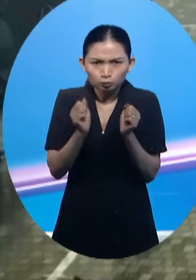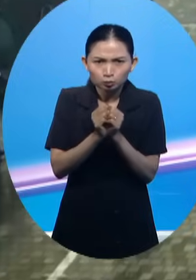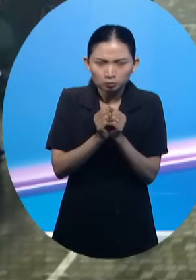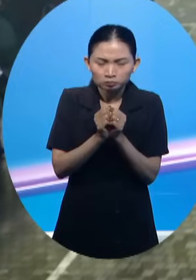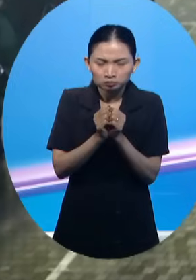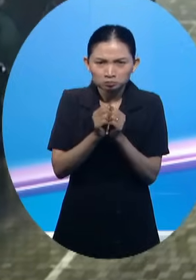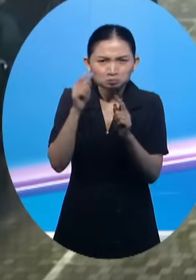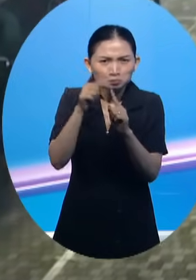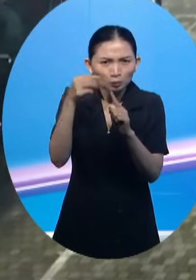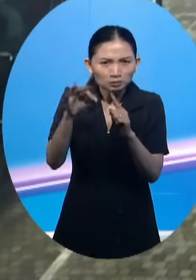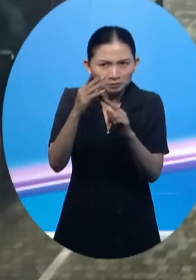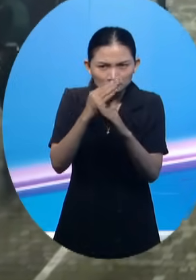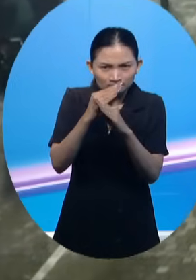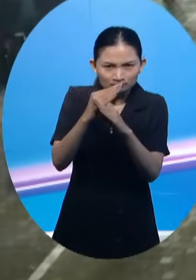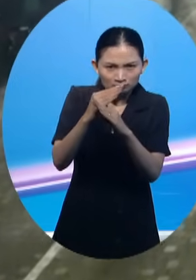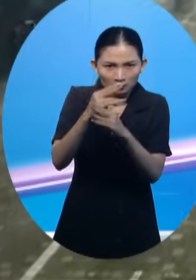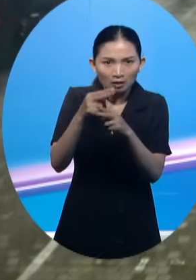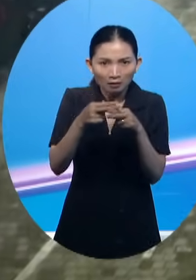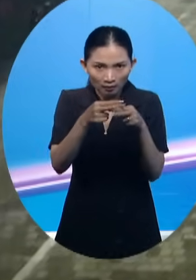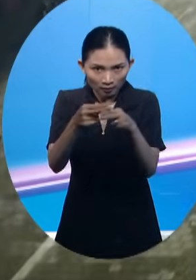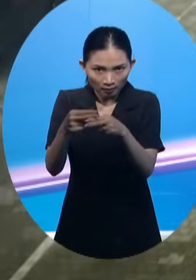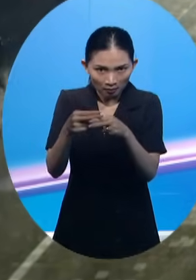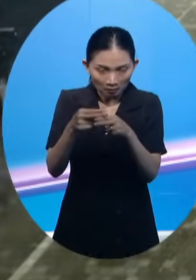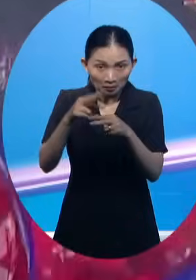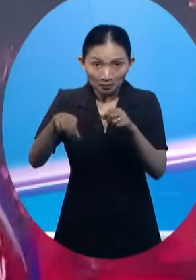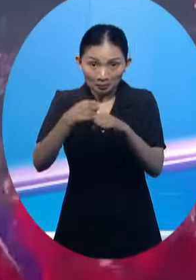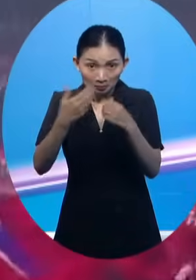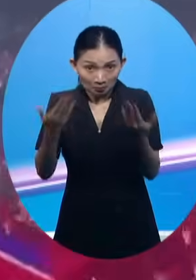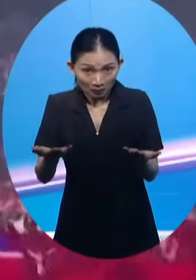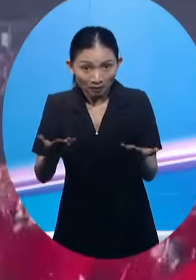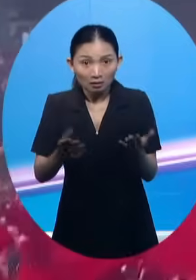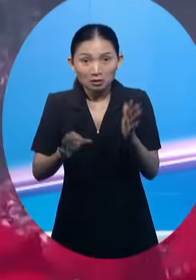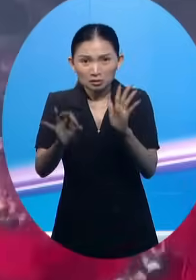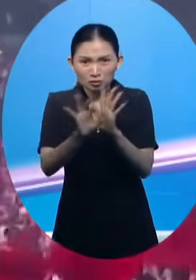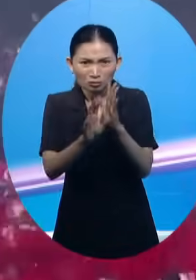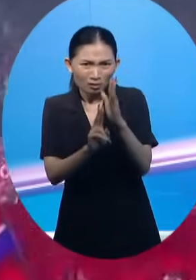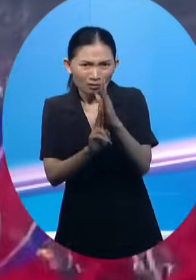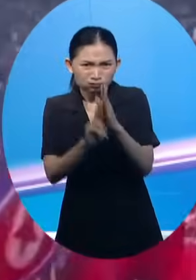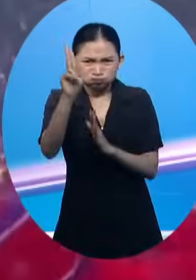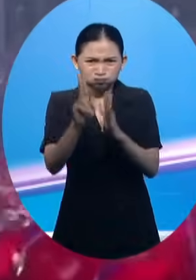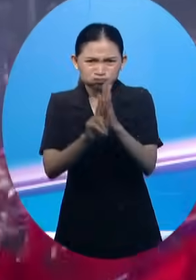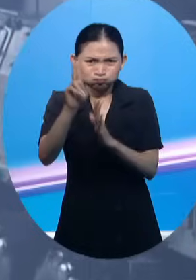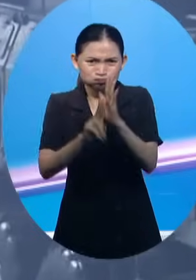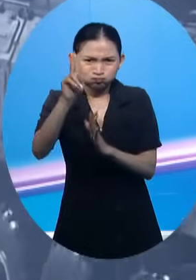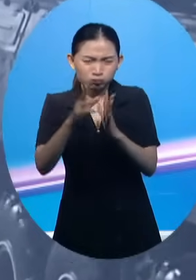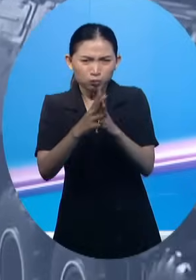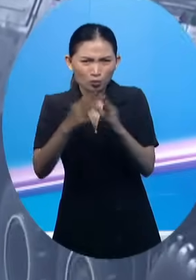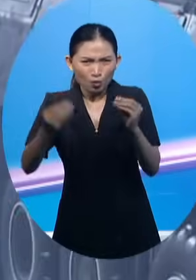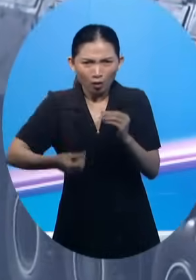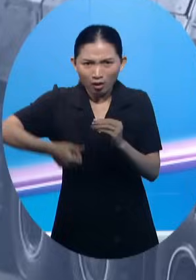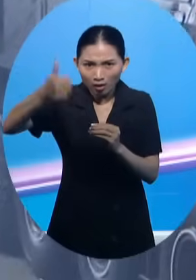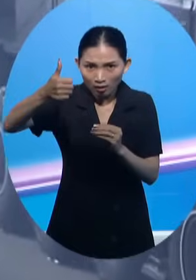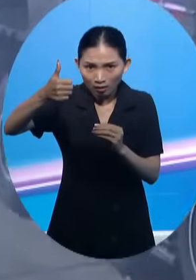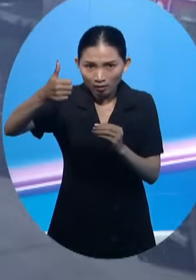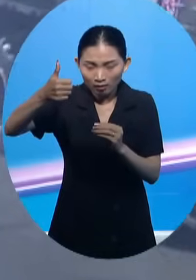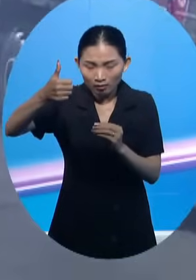năm 2023, con số cao nhất trong một năm. Vụ phóng nói trên diễn ra nhiều giờ sau khi Triều Tiên bắn một tên lửa khác cũng